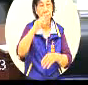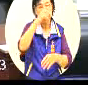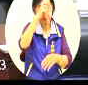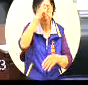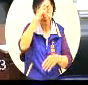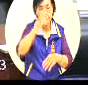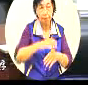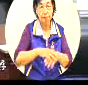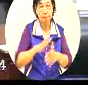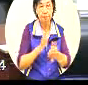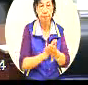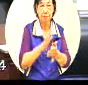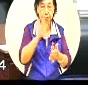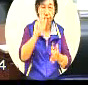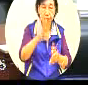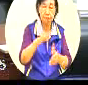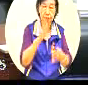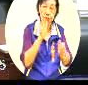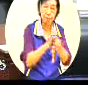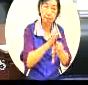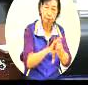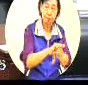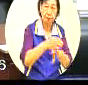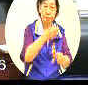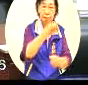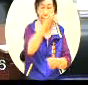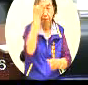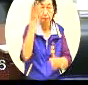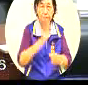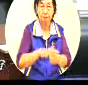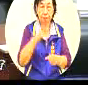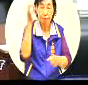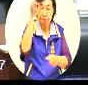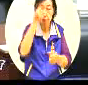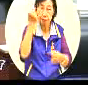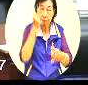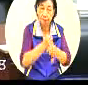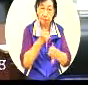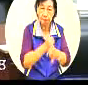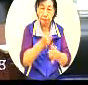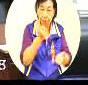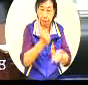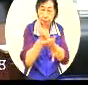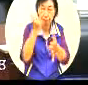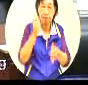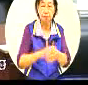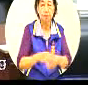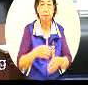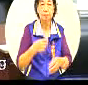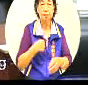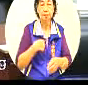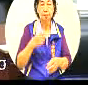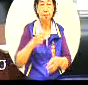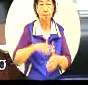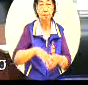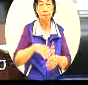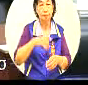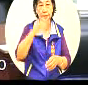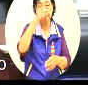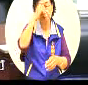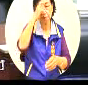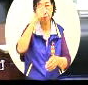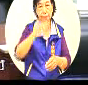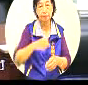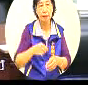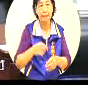就业机会，一并让年轻人愿意回到高雄来落叶生根。本席也不希望市长，我想每次看到我们的